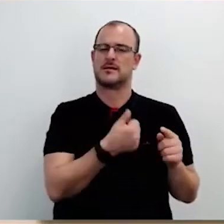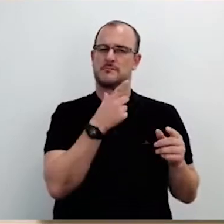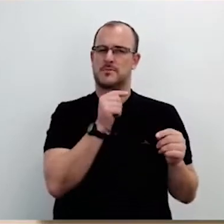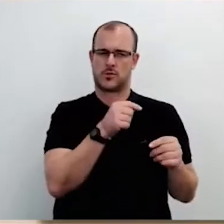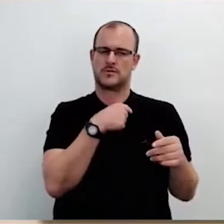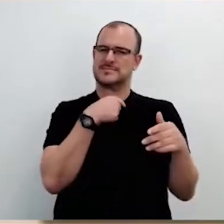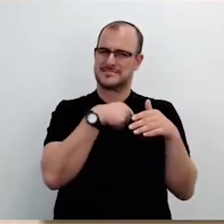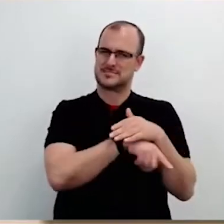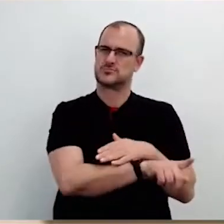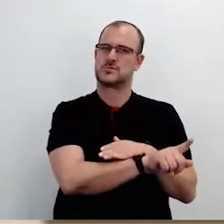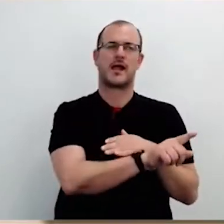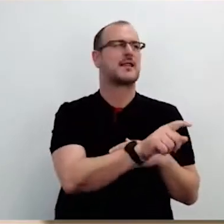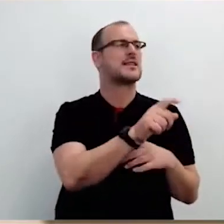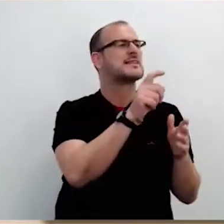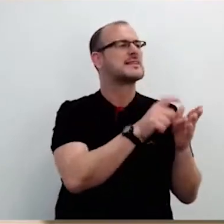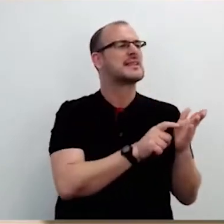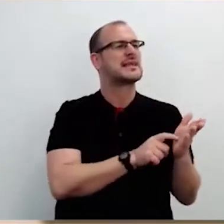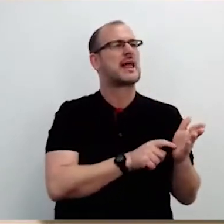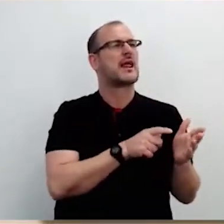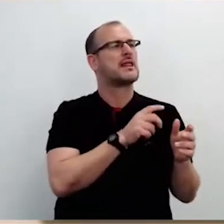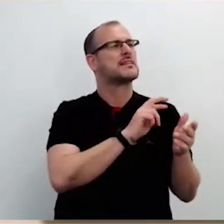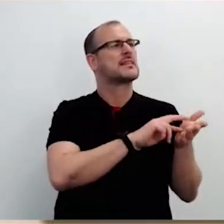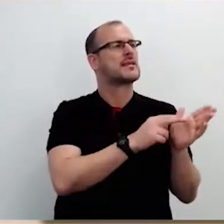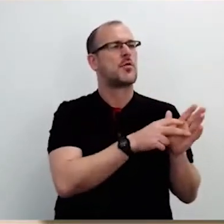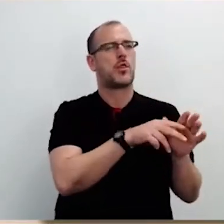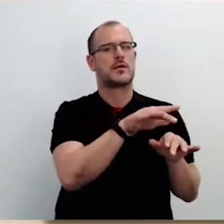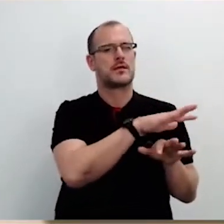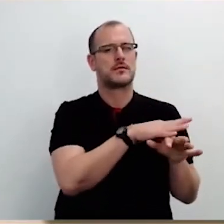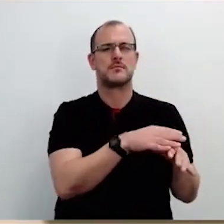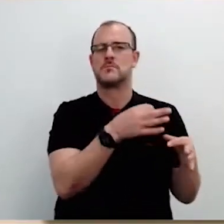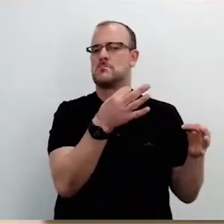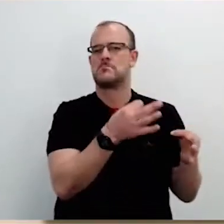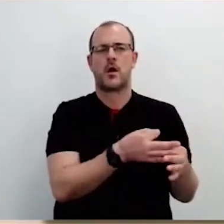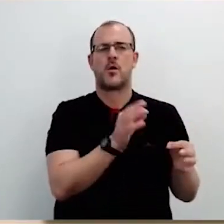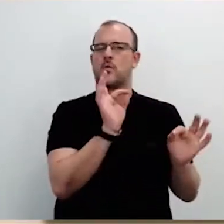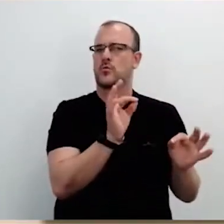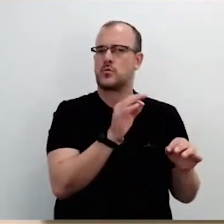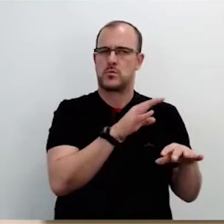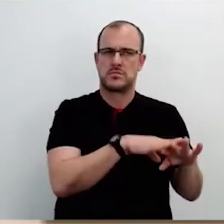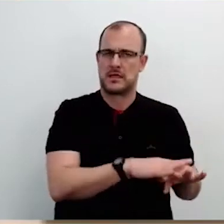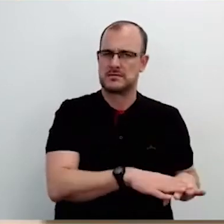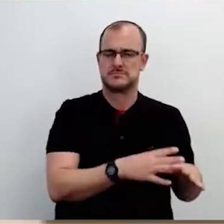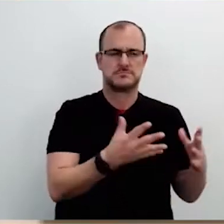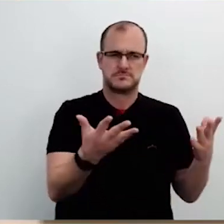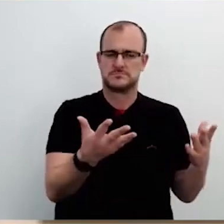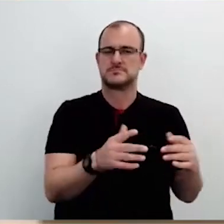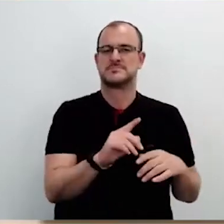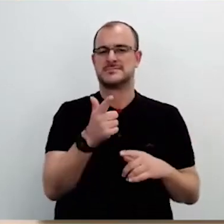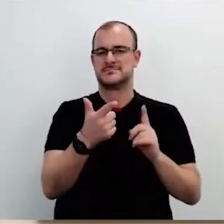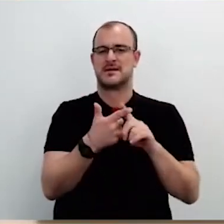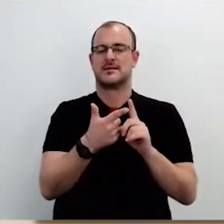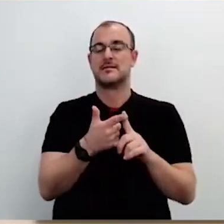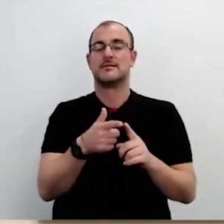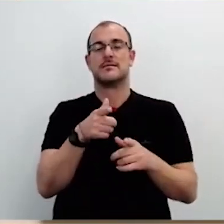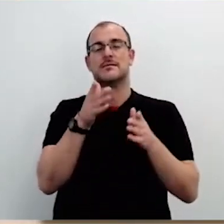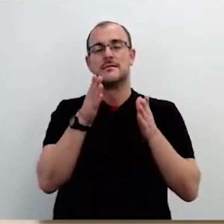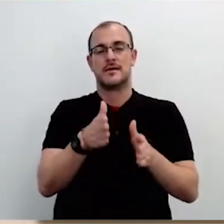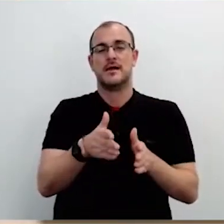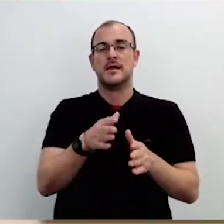Zugang zu digitalen Technologien und dafür braucht man gute Netze. Das zweite ist, das Ganze muss für